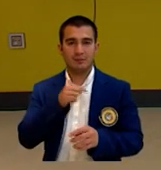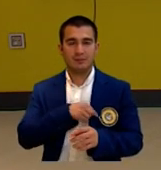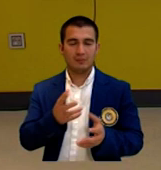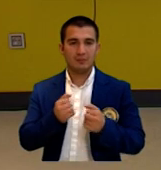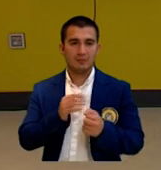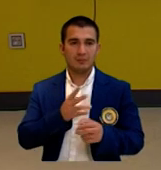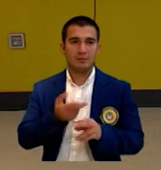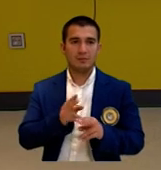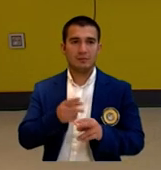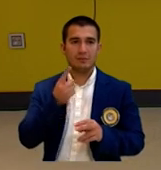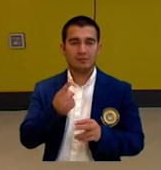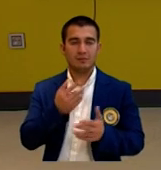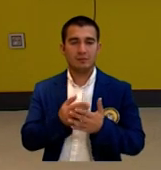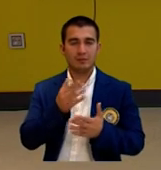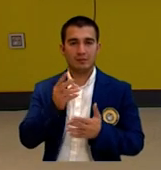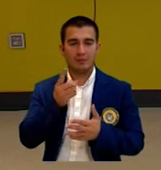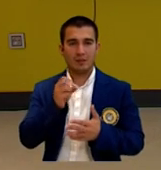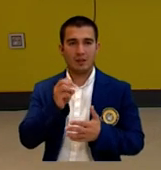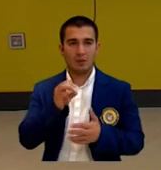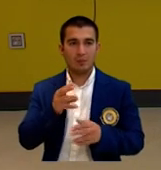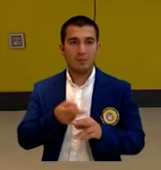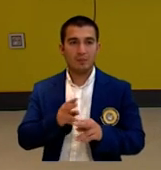qilingan. Demak, bir massa atom birligi